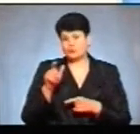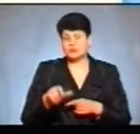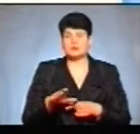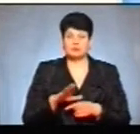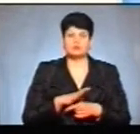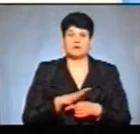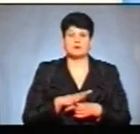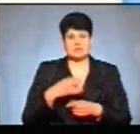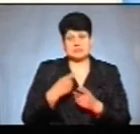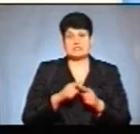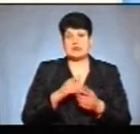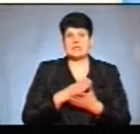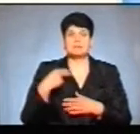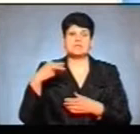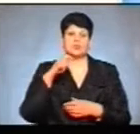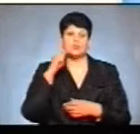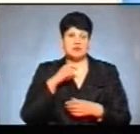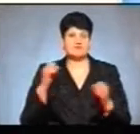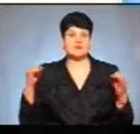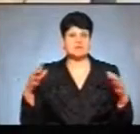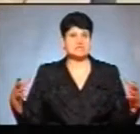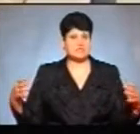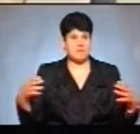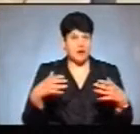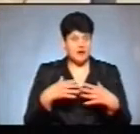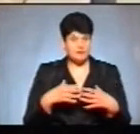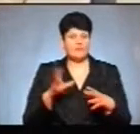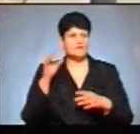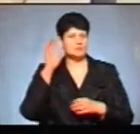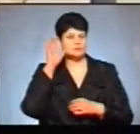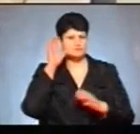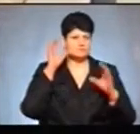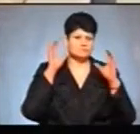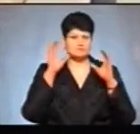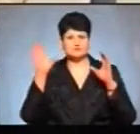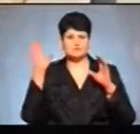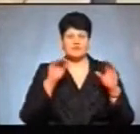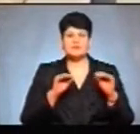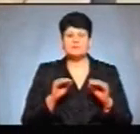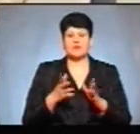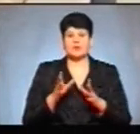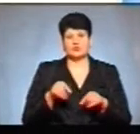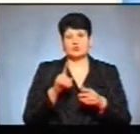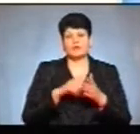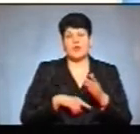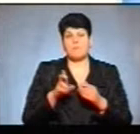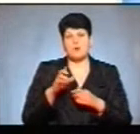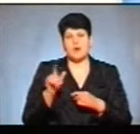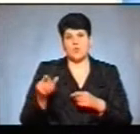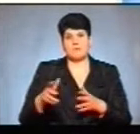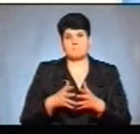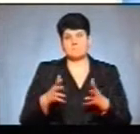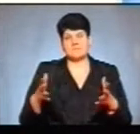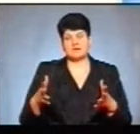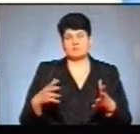є президент України. Він нас всіх зібрав, ми всіх вислухали, включаючи громадськість. Він сказав, я б на вашому місці довіряв би людям більше. Я